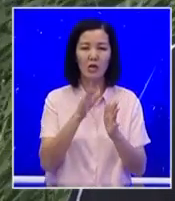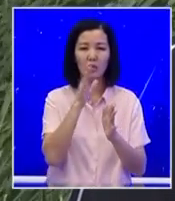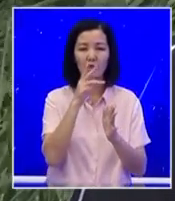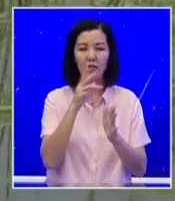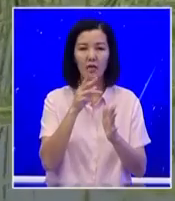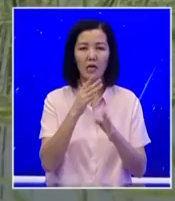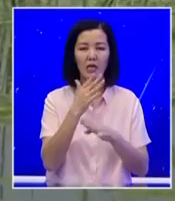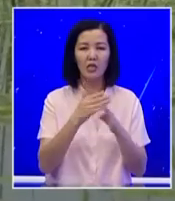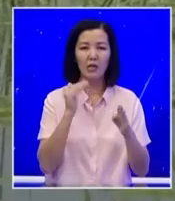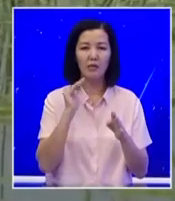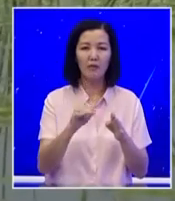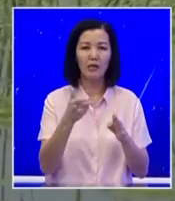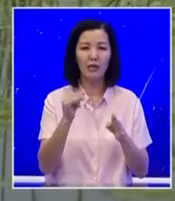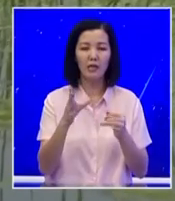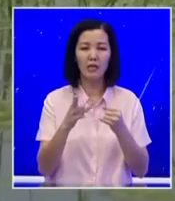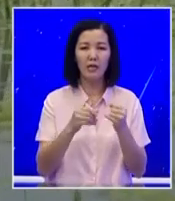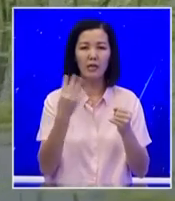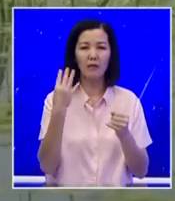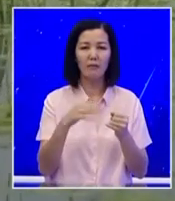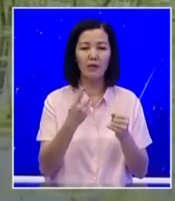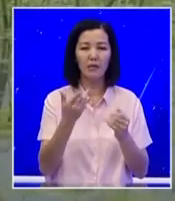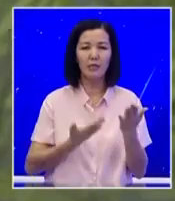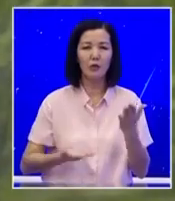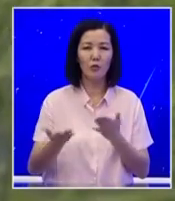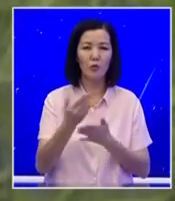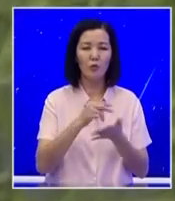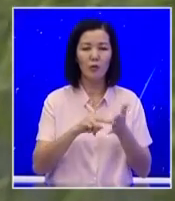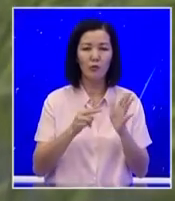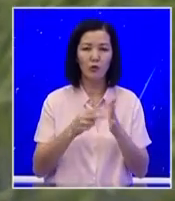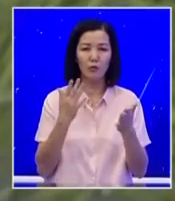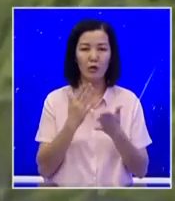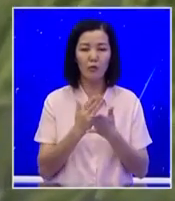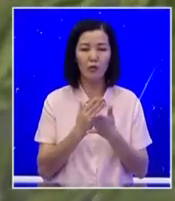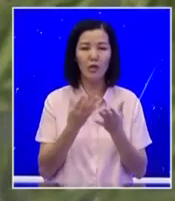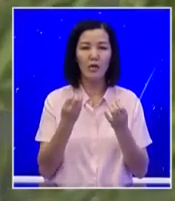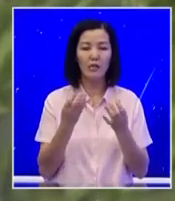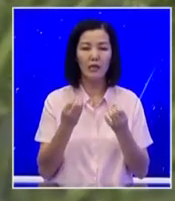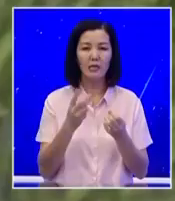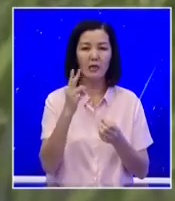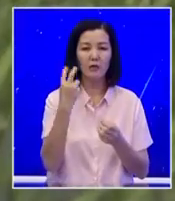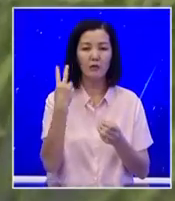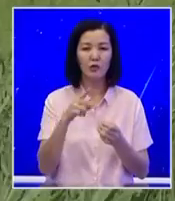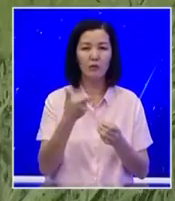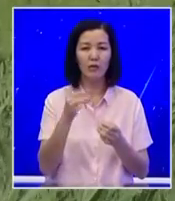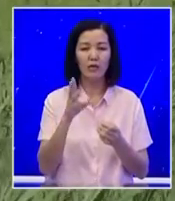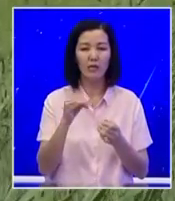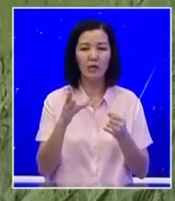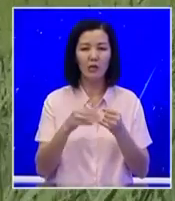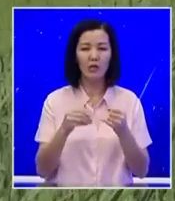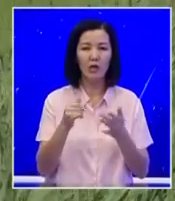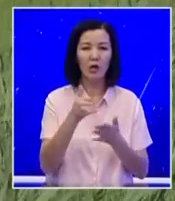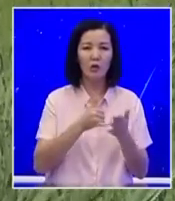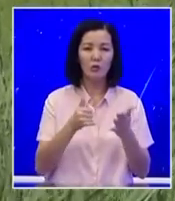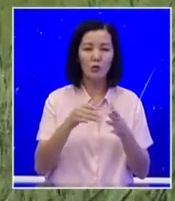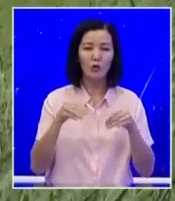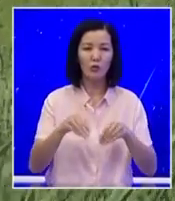алқапқа күріш еккен, гектарына 40 центнерден өнім алуды жоспарлап отыр. Бұдан бөлек 220 гектарға соя жүгері